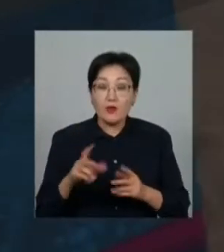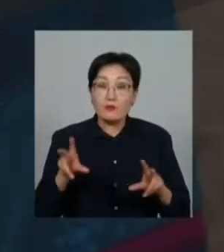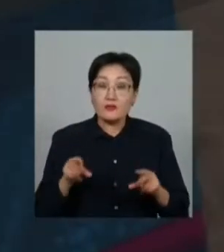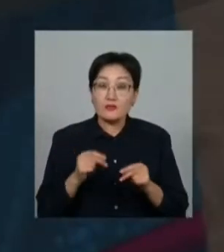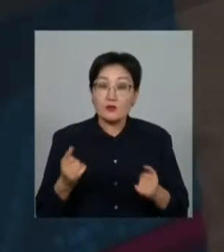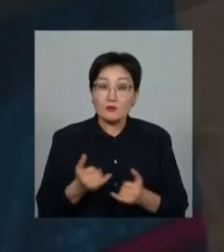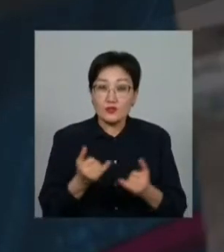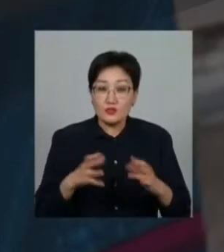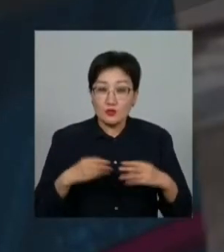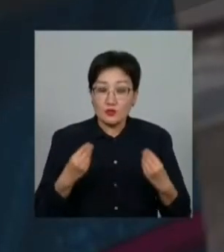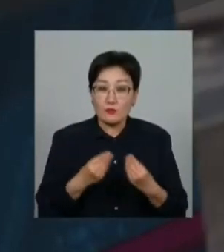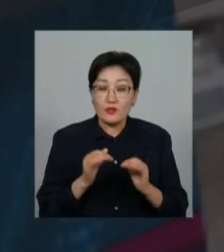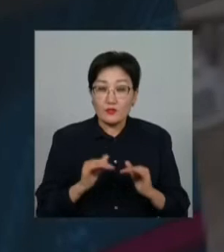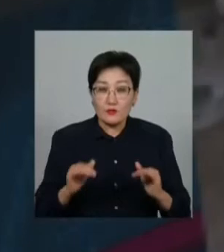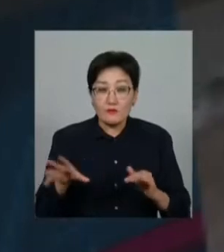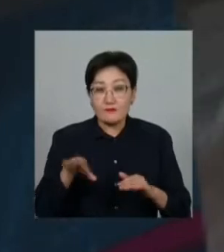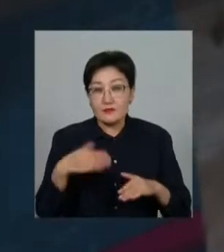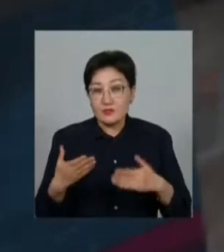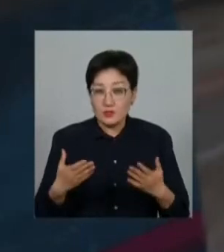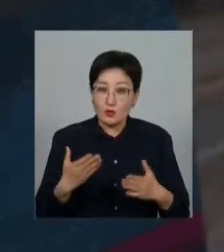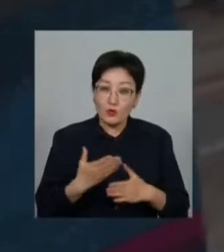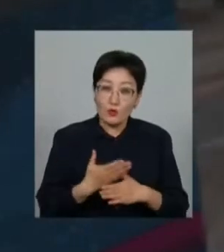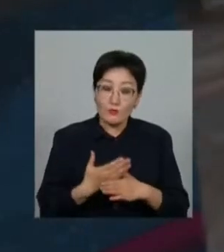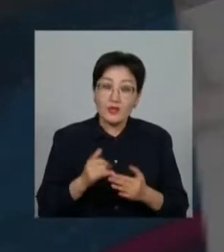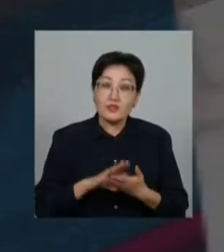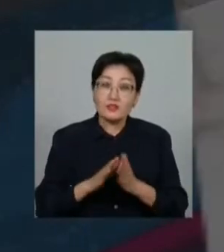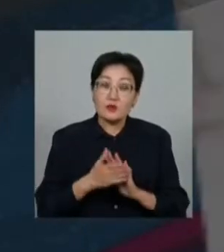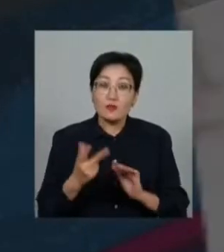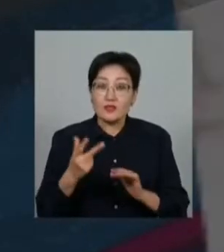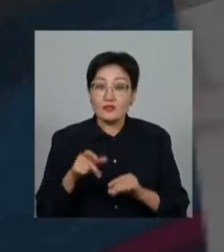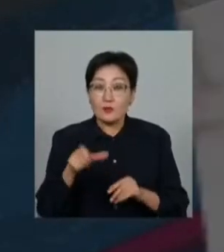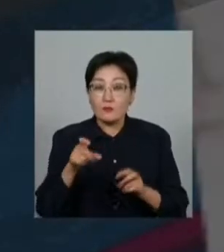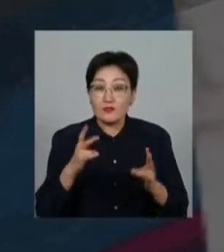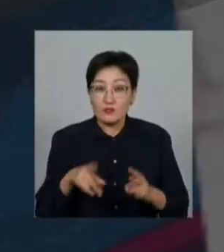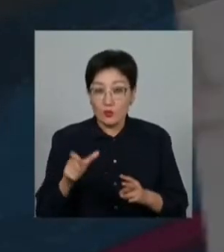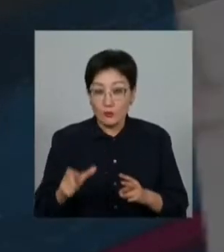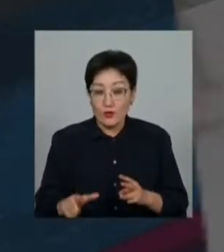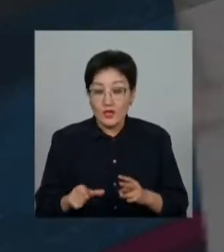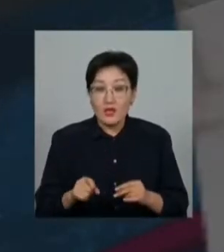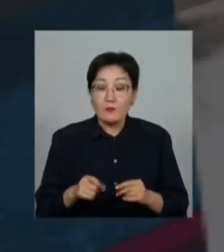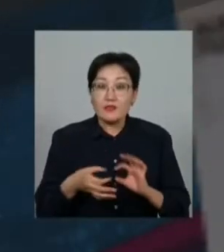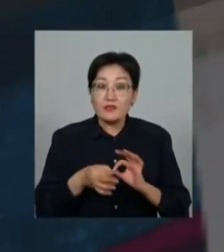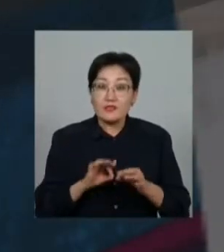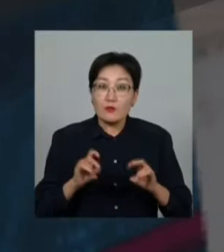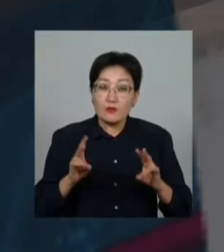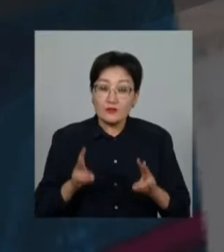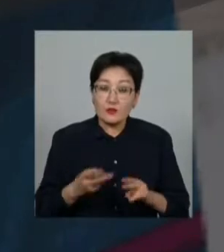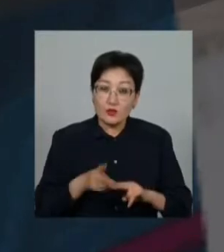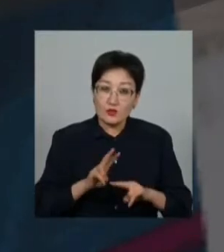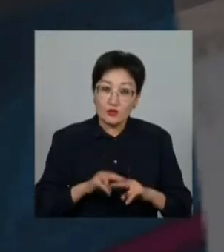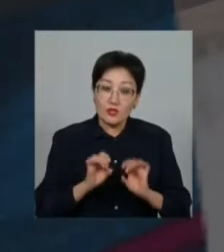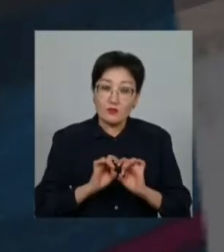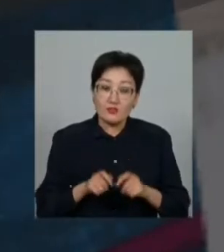оказать семьям учащихся всестороннюю помощь состоянии 3 пострадавшие в дтп и подробностях происшествия которые